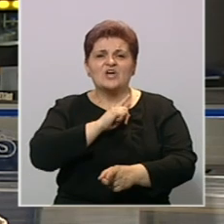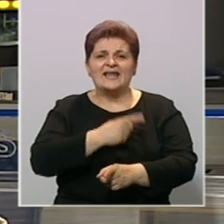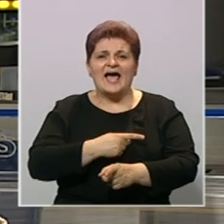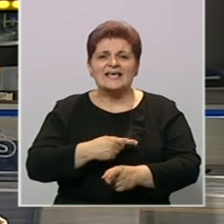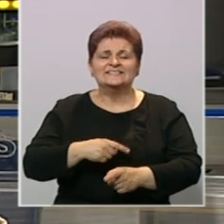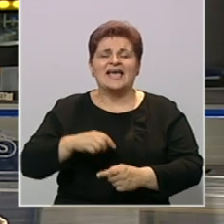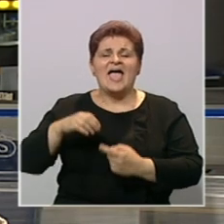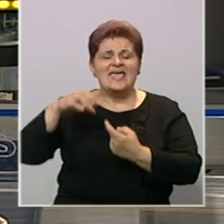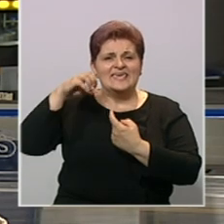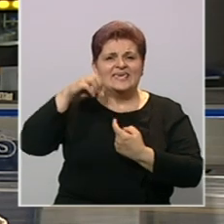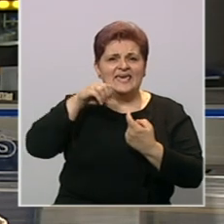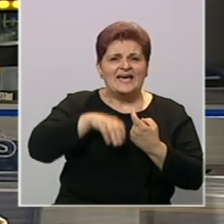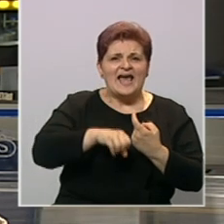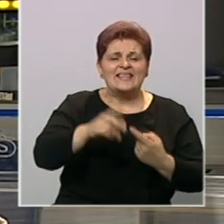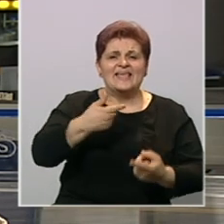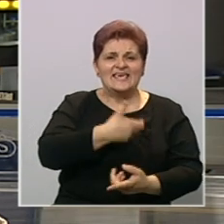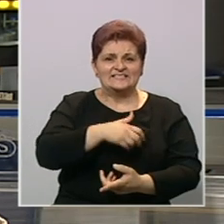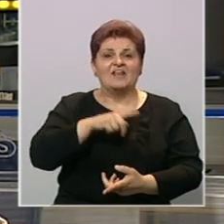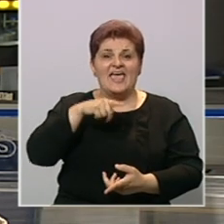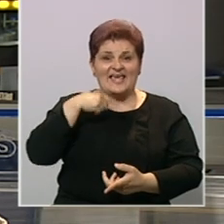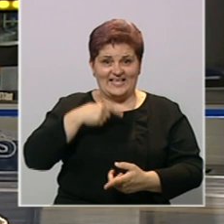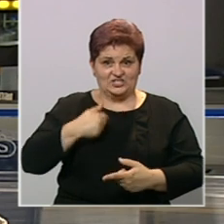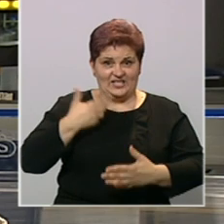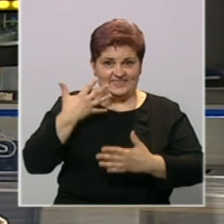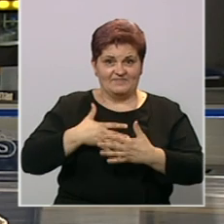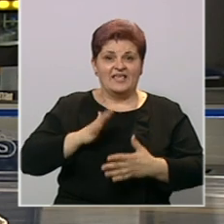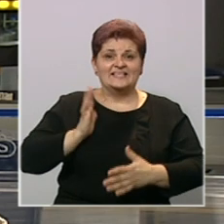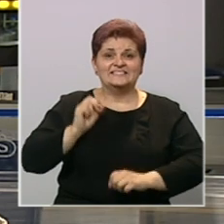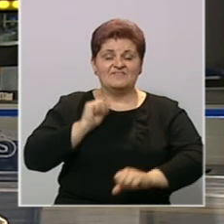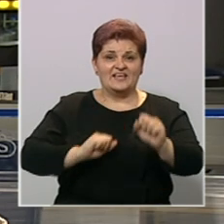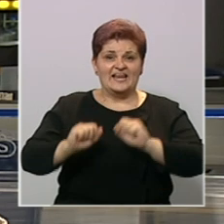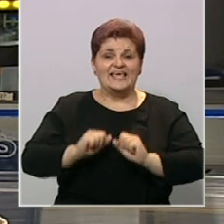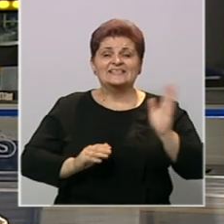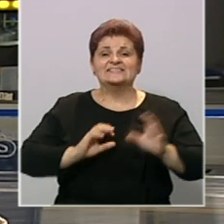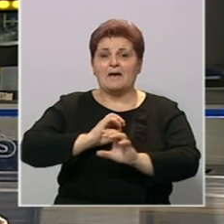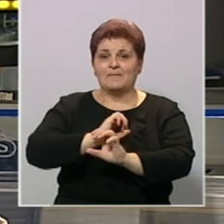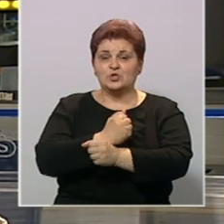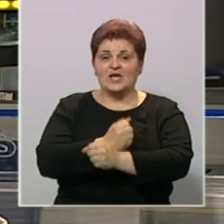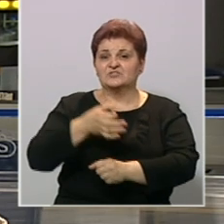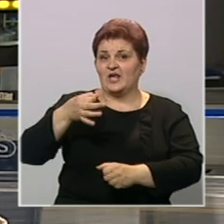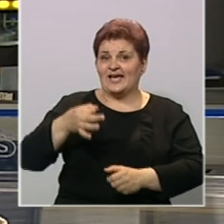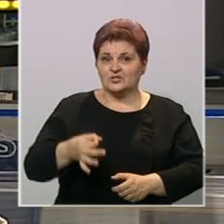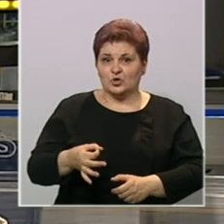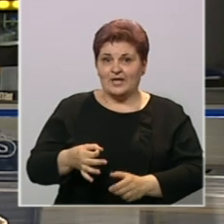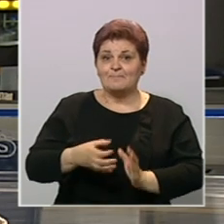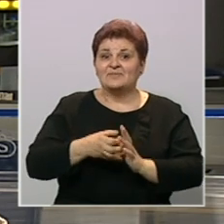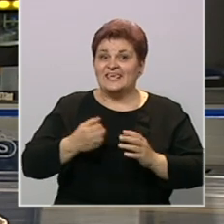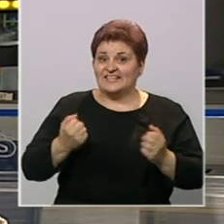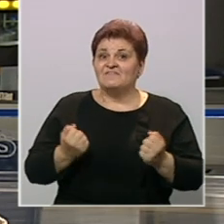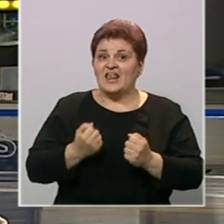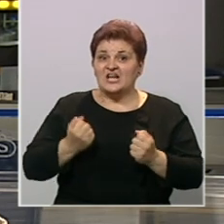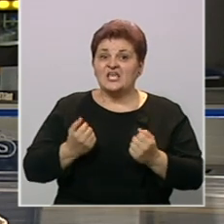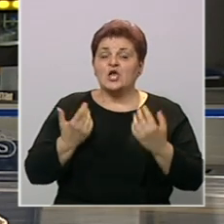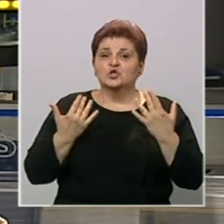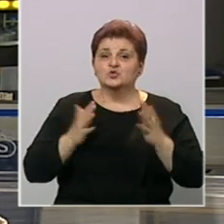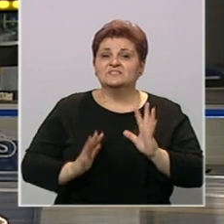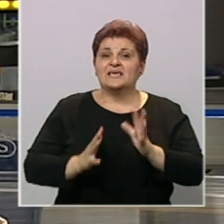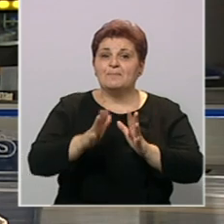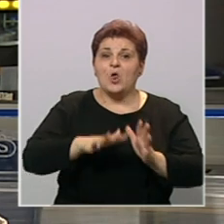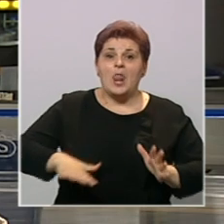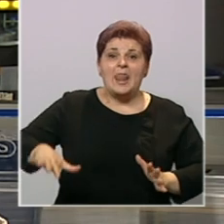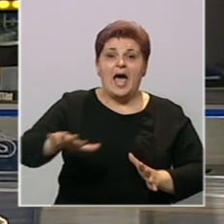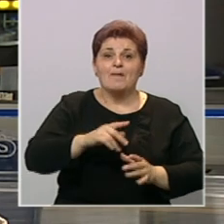i kanadera iz Hrvatske, potvrđeno je za BHRT iz civilne zaštite Zapadno-Hercegovačkog kantona. I dalje je aktivan i šumski požar